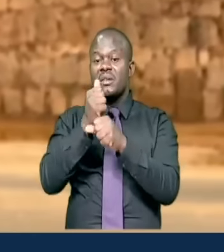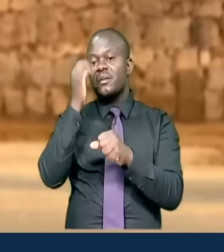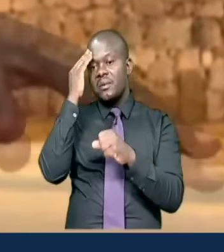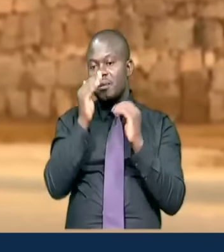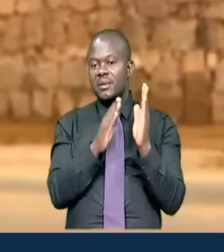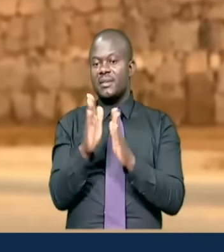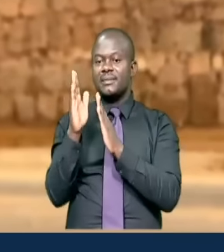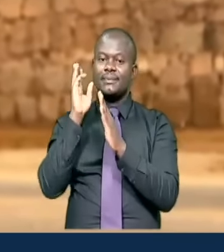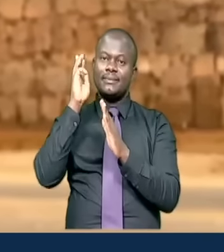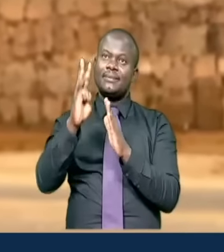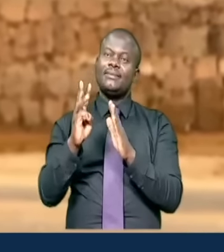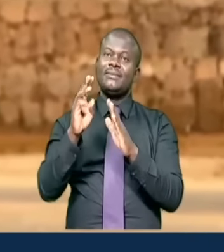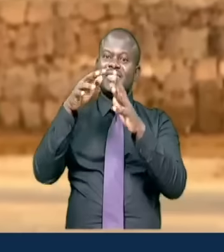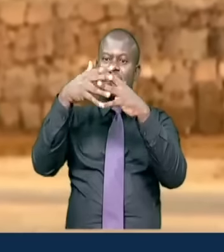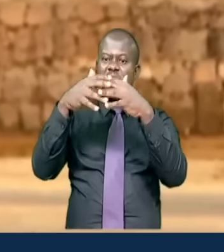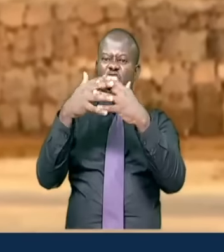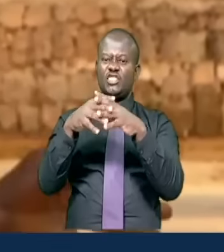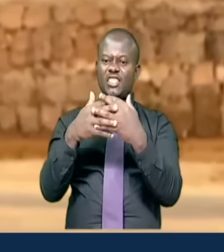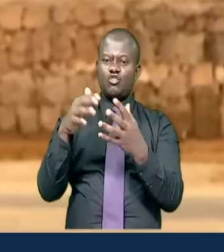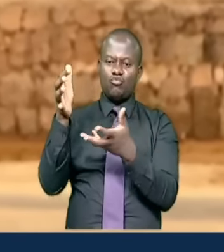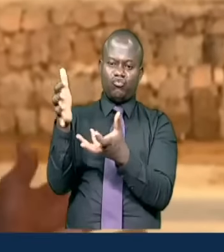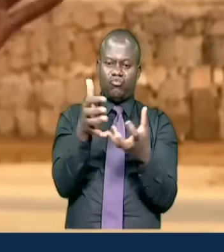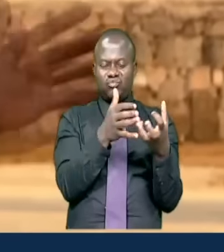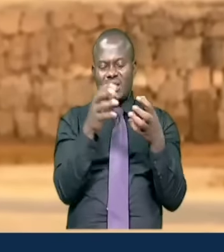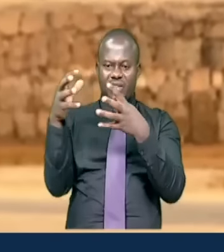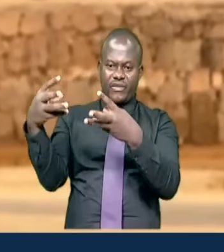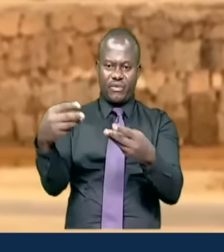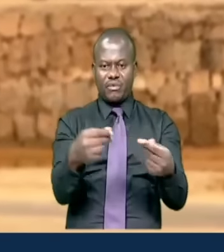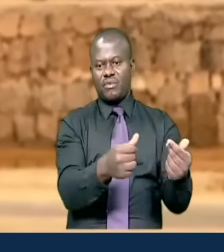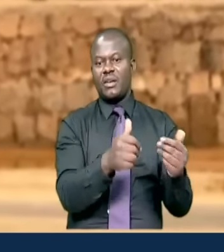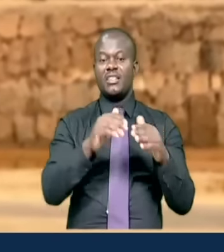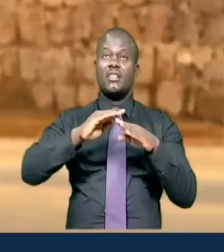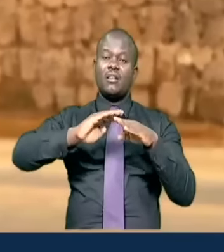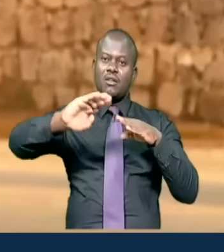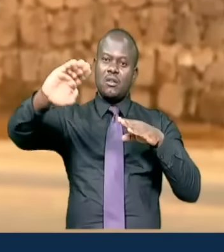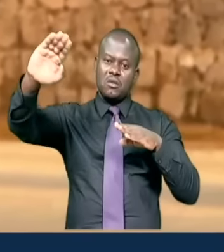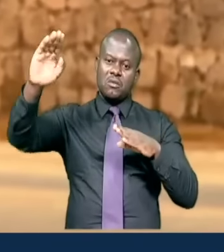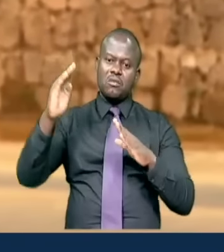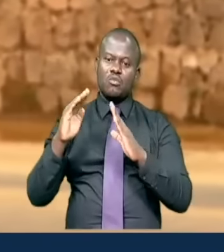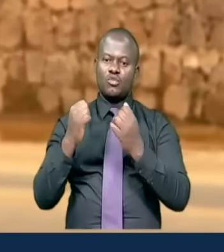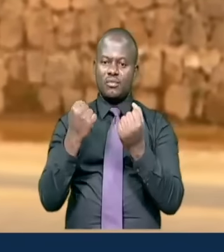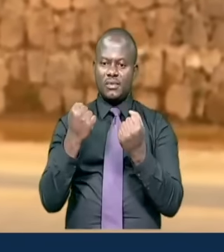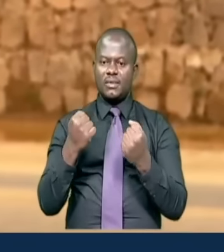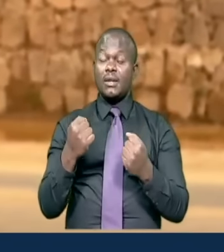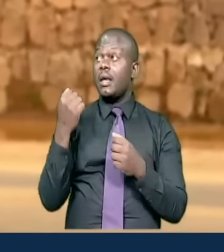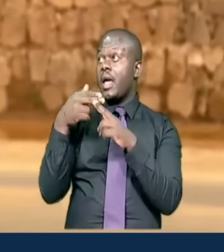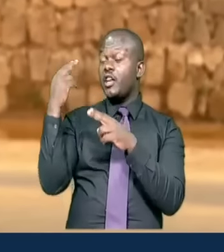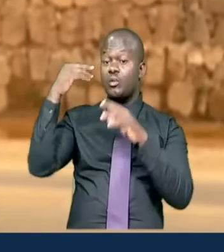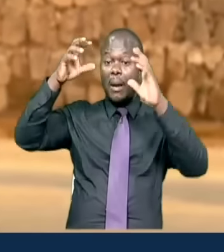barabateguye ko bazazamura imashini ruguru iriya biriya byose bakabimanura, agasigara ari umusozi ukomeye. Nk'ubu ngubu ejo bundi imvura